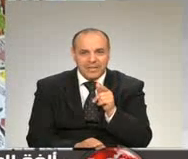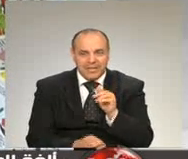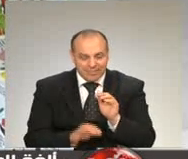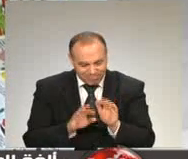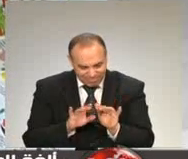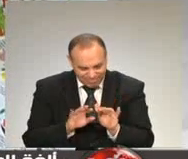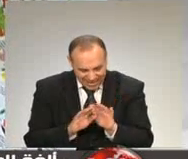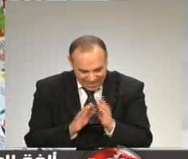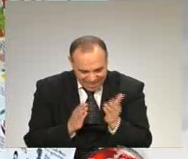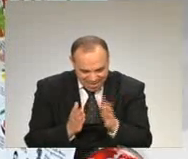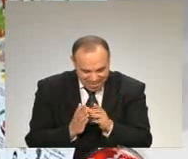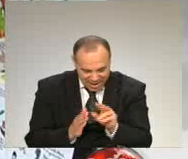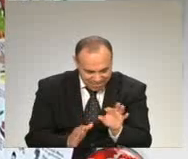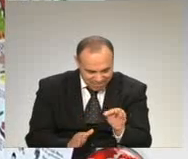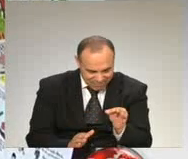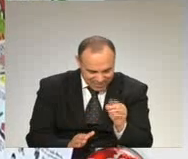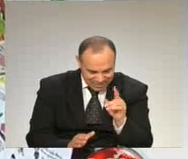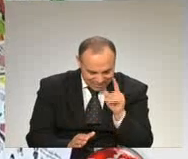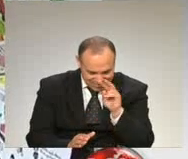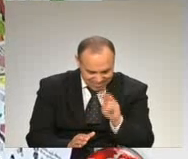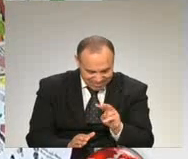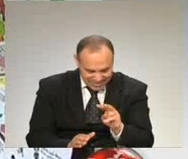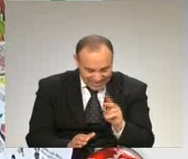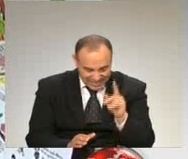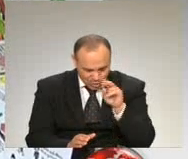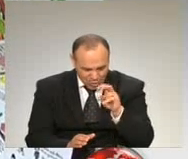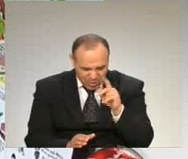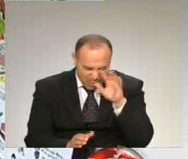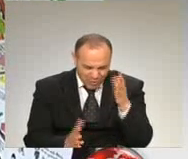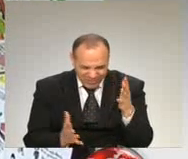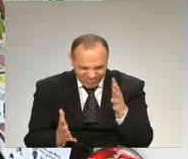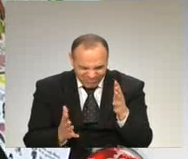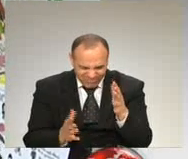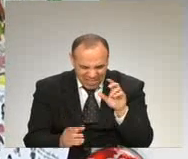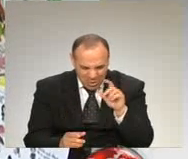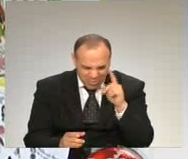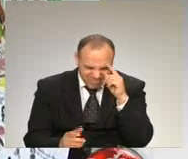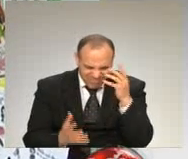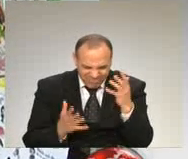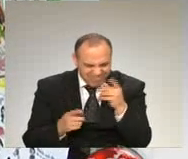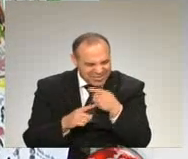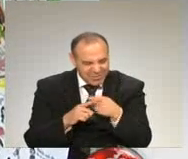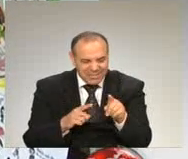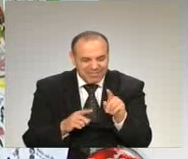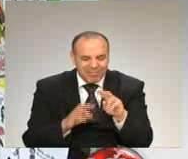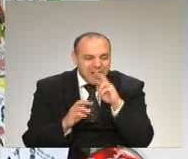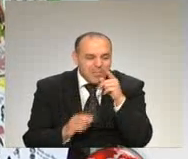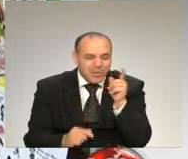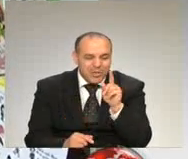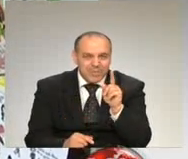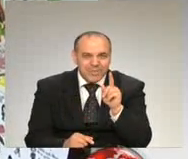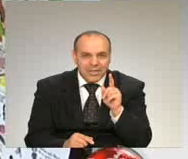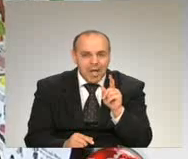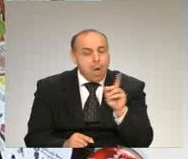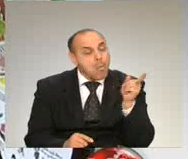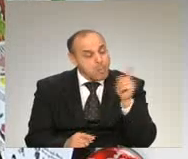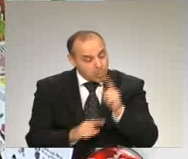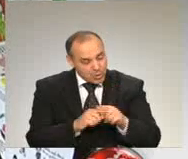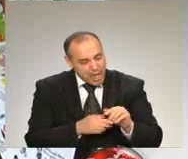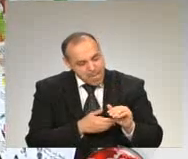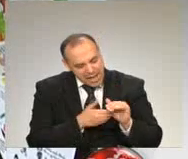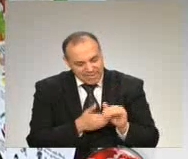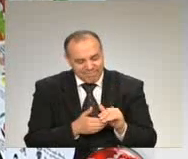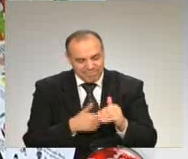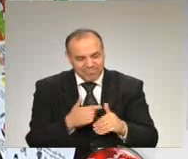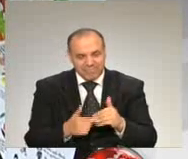يتعامل مع الكتاب كي يلقاه مصور قدامه يراه بصورة أخرى بضوء آخر بنو معناها بسبب الحق بالحق تشجع تلامذة بالكتاب